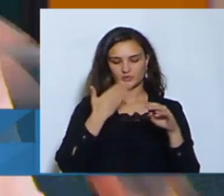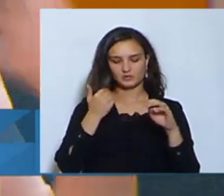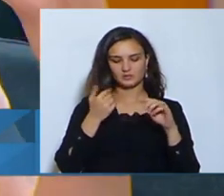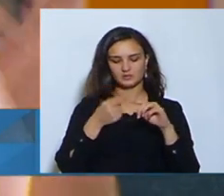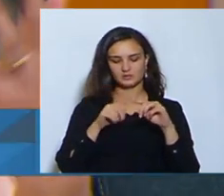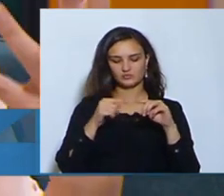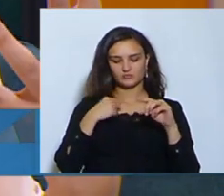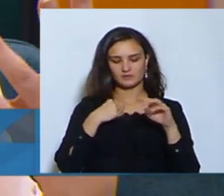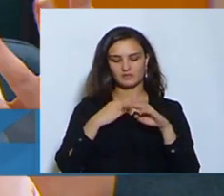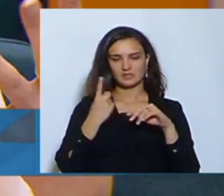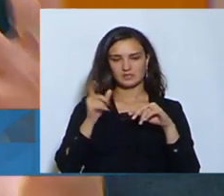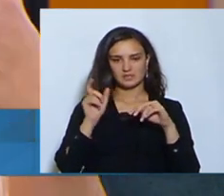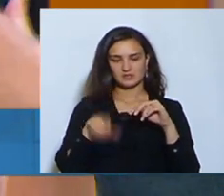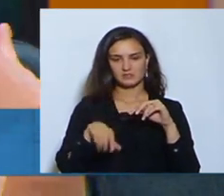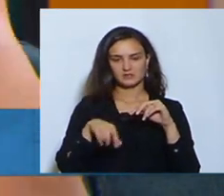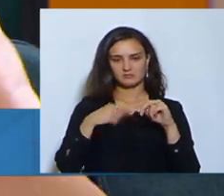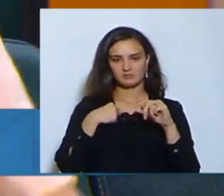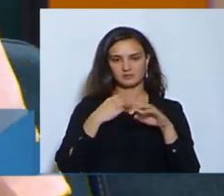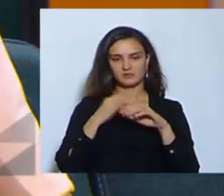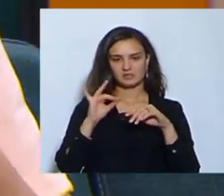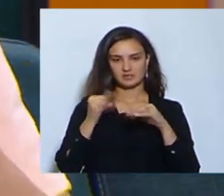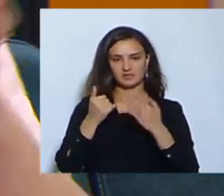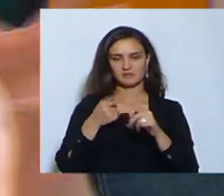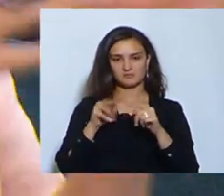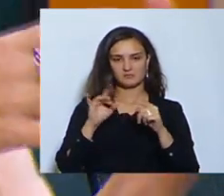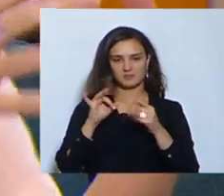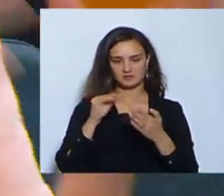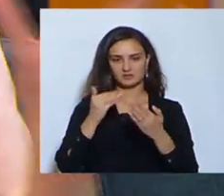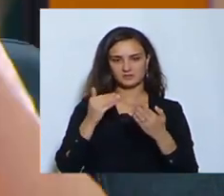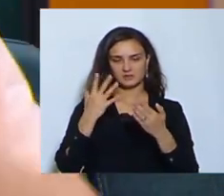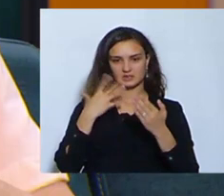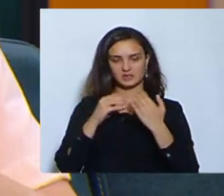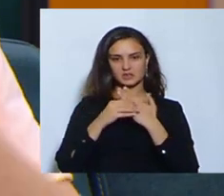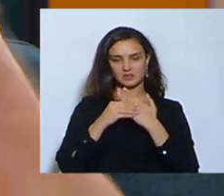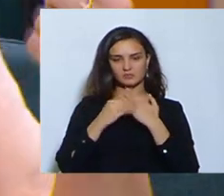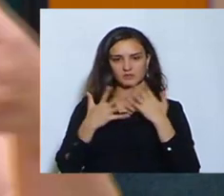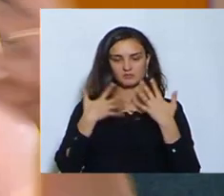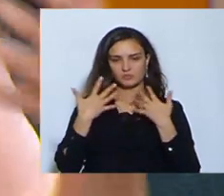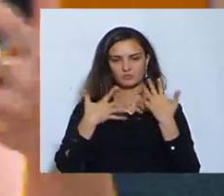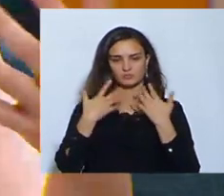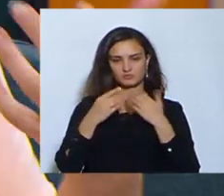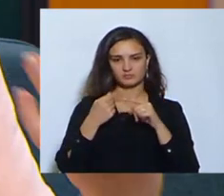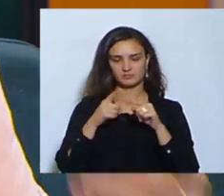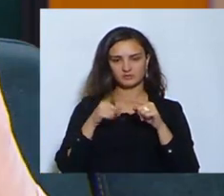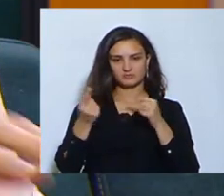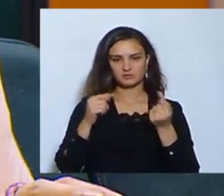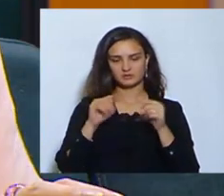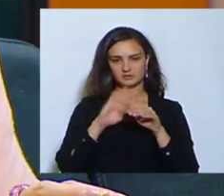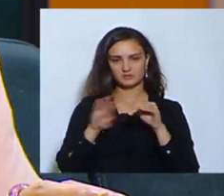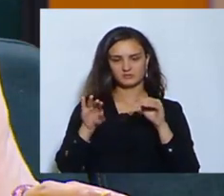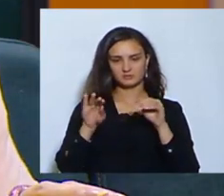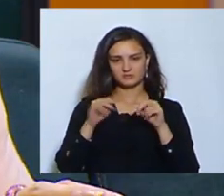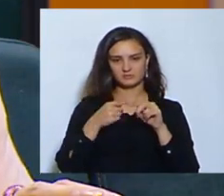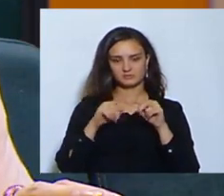ხო? ჩვენ ვართ ერთი ადამიანი. მე ვარ ია, თქვენ ხართ მარი. თქვენი სხეული და თქვენი ემოციები ერთმანეთის გარეშე